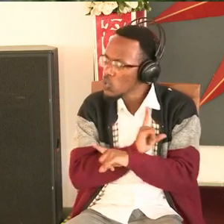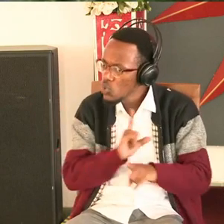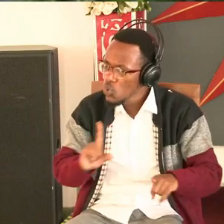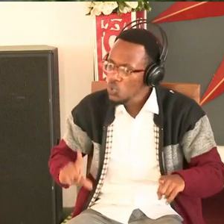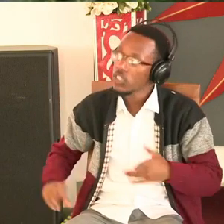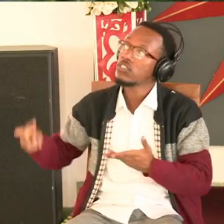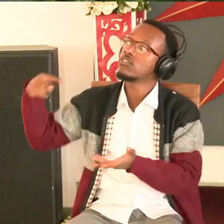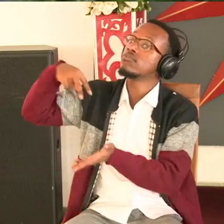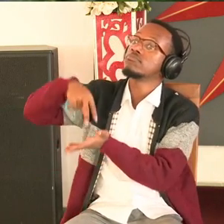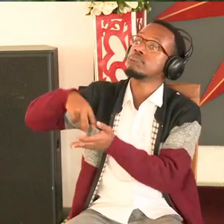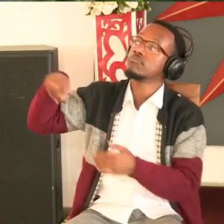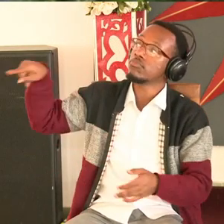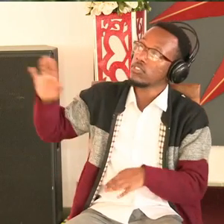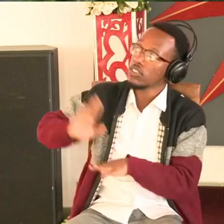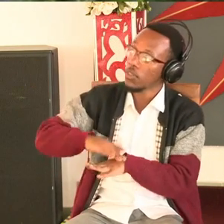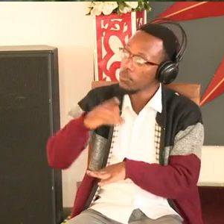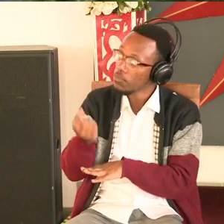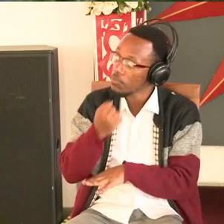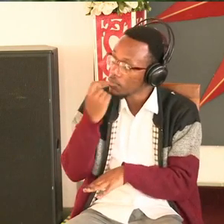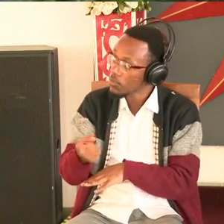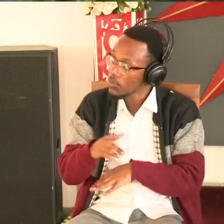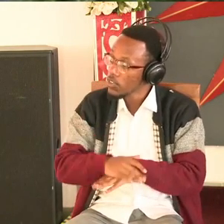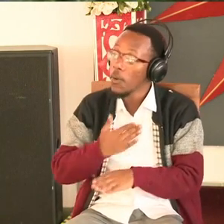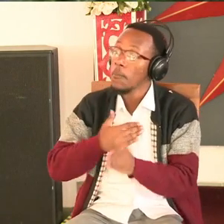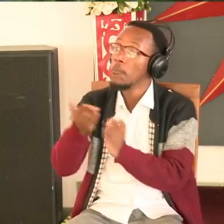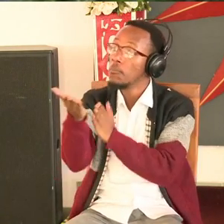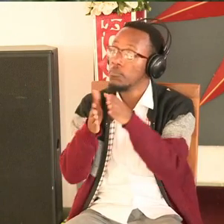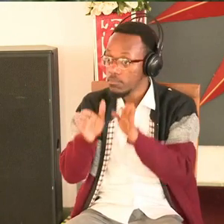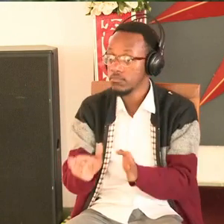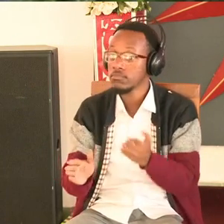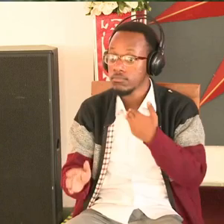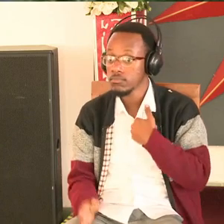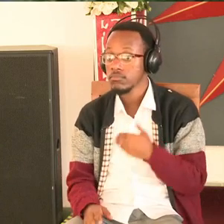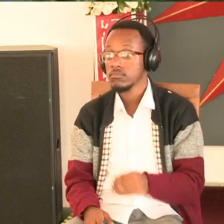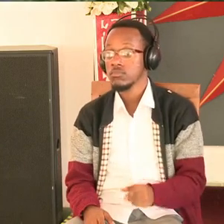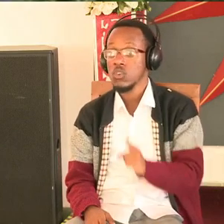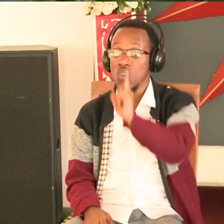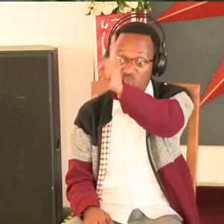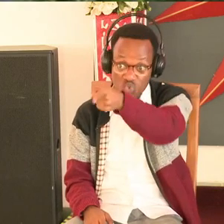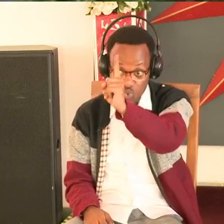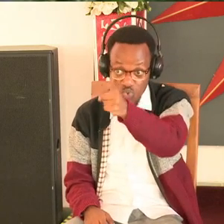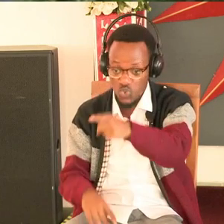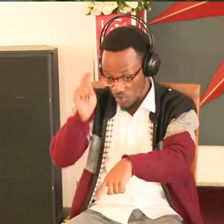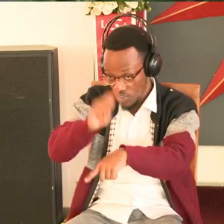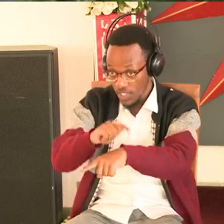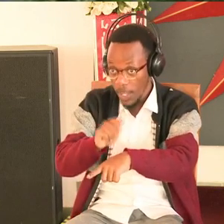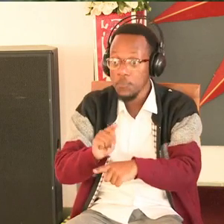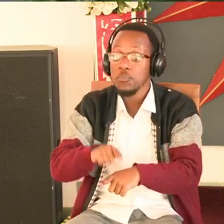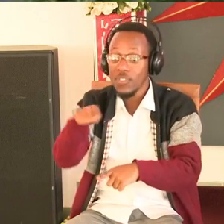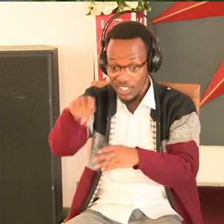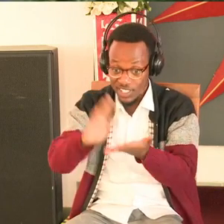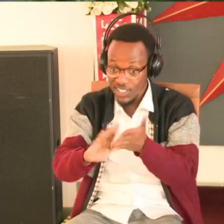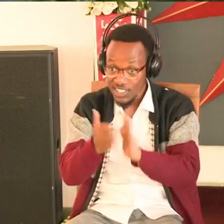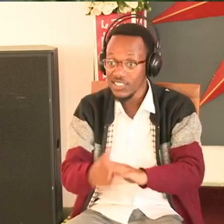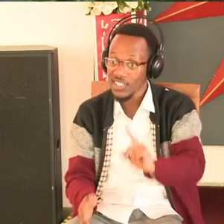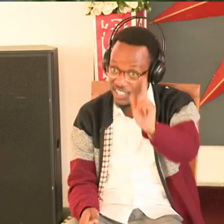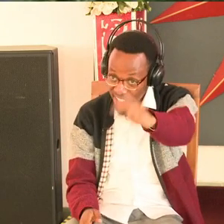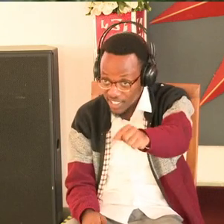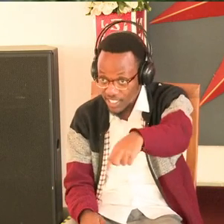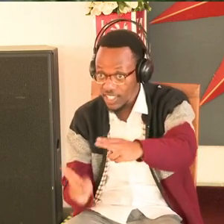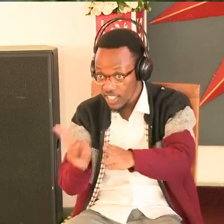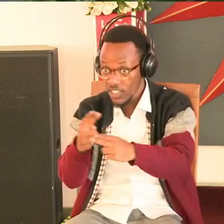là et m'a dit, mon serviteur, ton temps pour cette vie